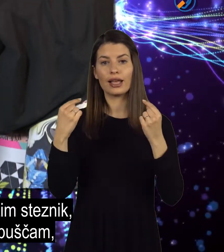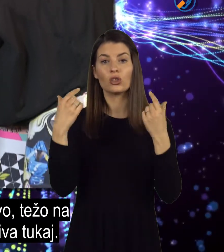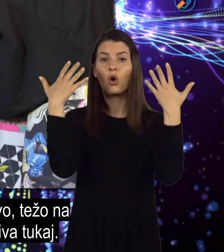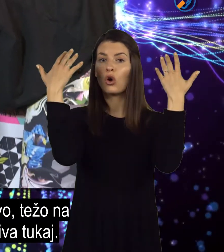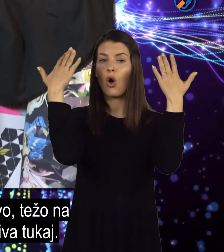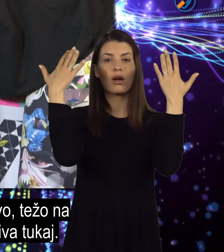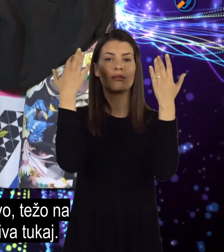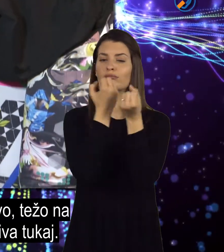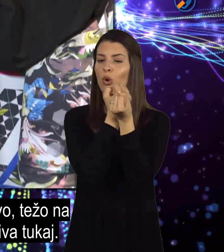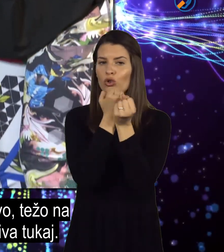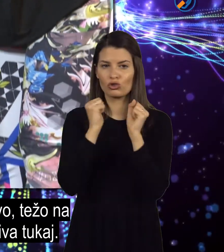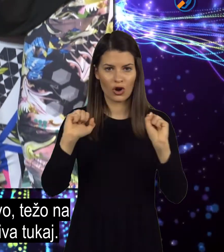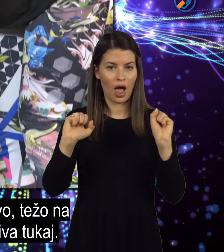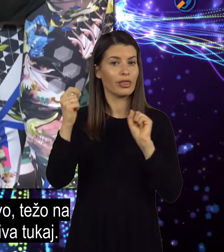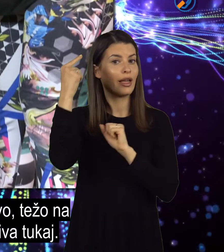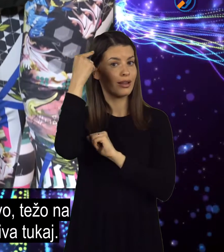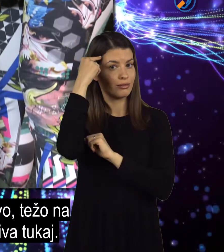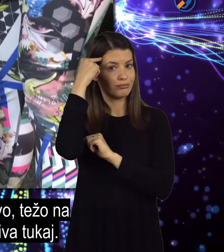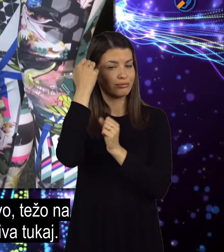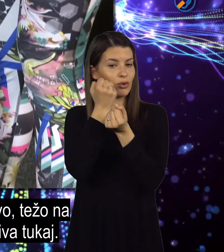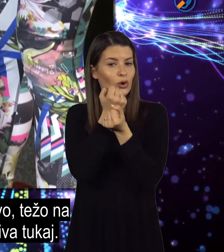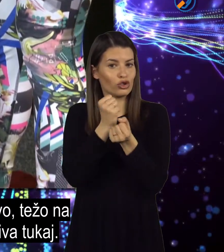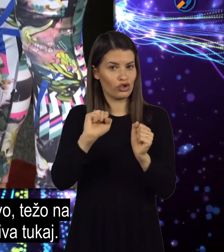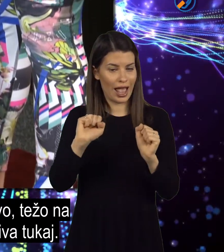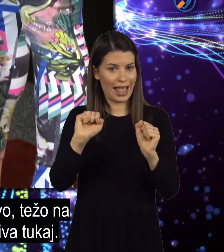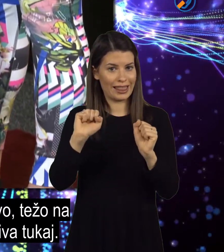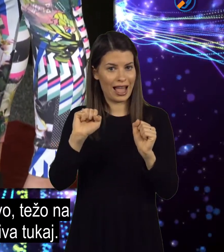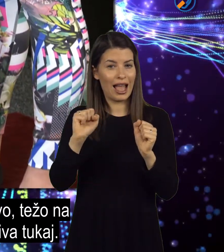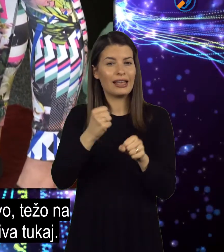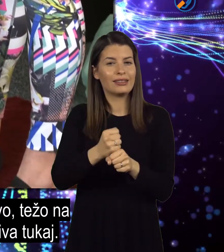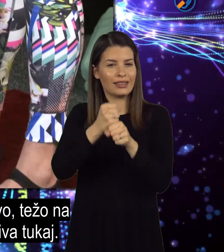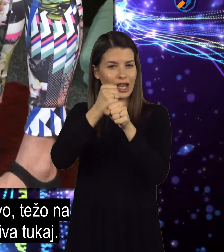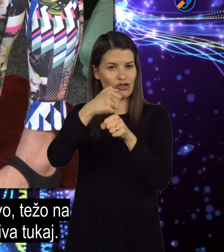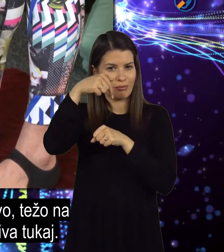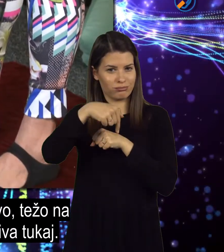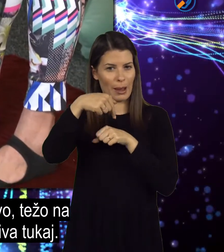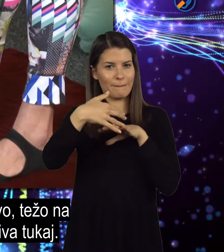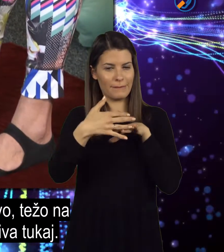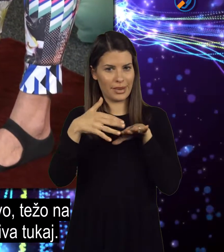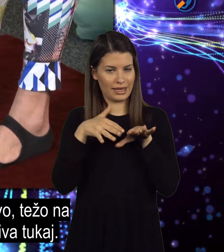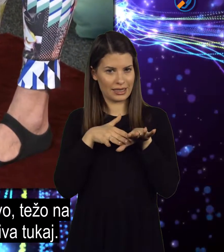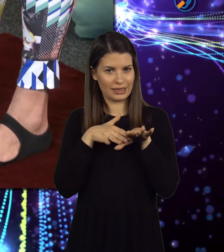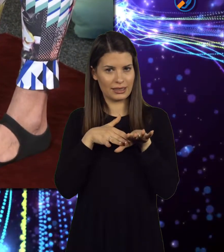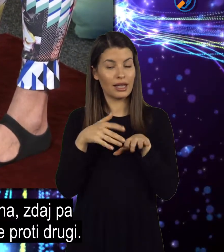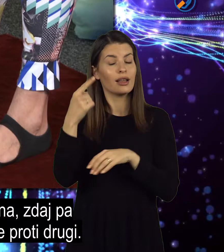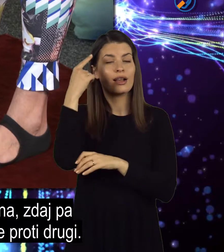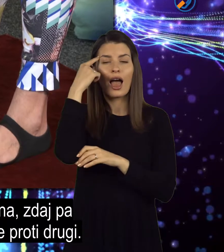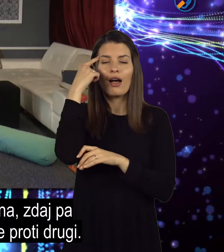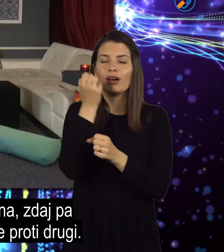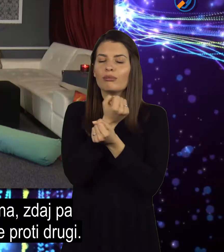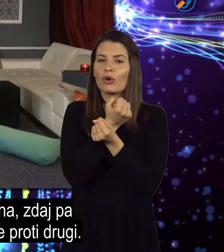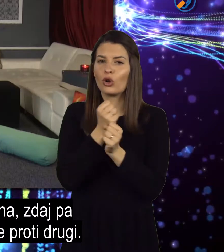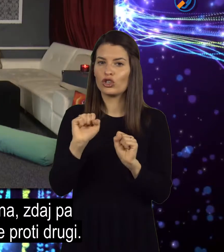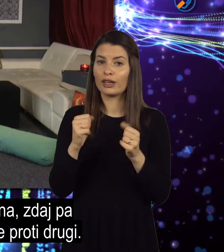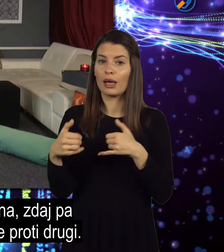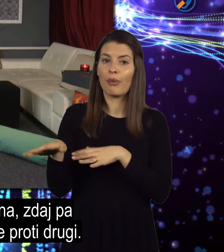spuščam, sprosti roke, glavo, teža na prste in vse dobiva tukaj. Glava je